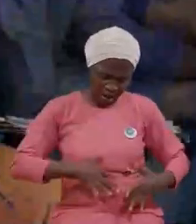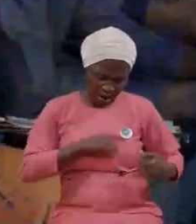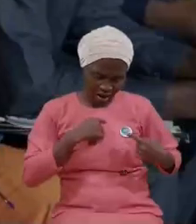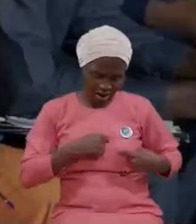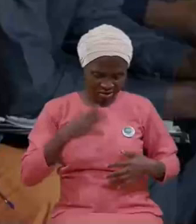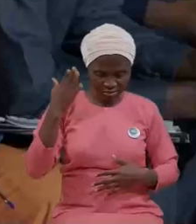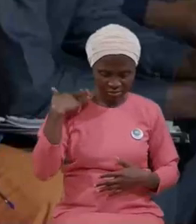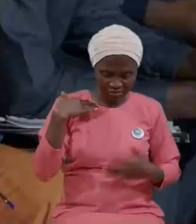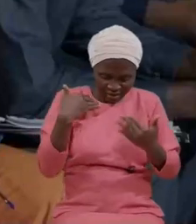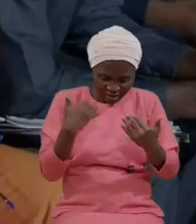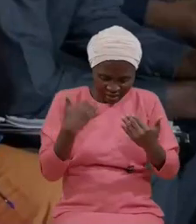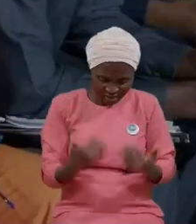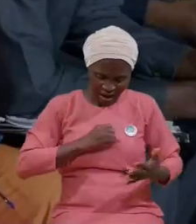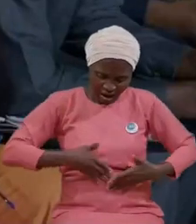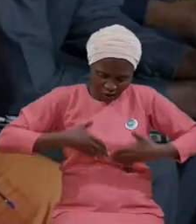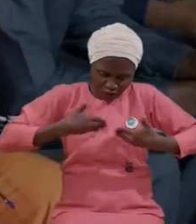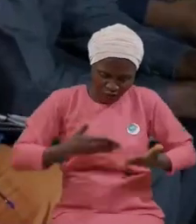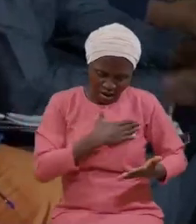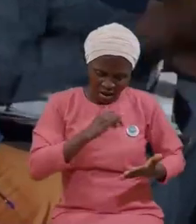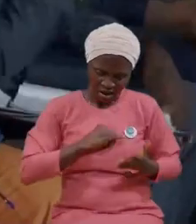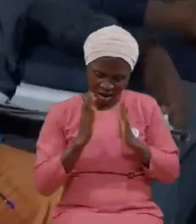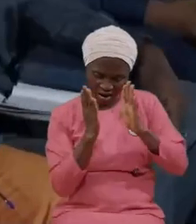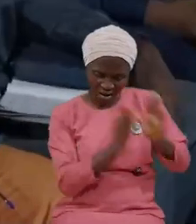je confesse, j'abandonne et je rejette.